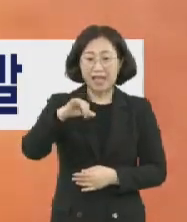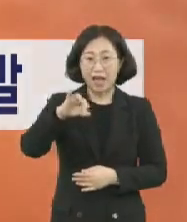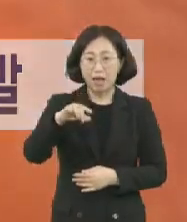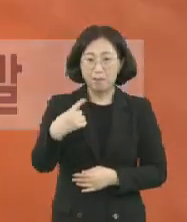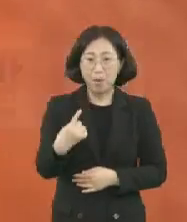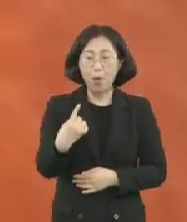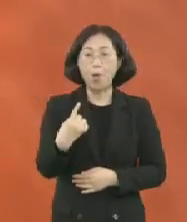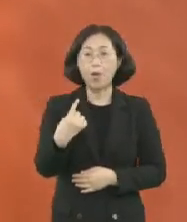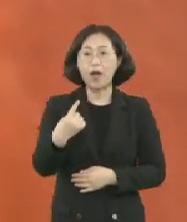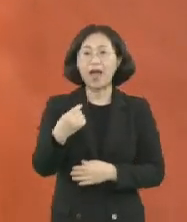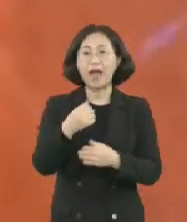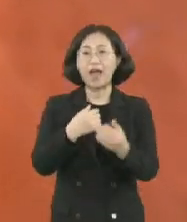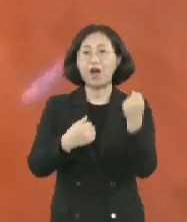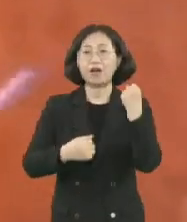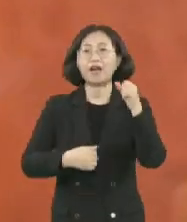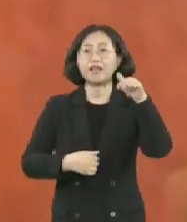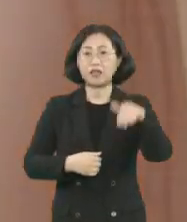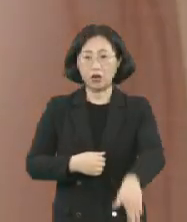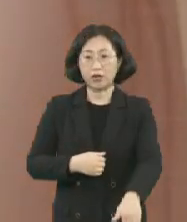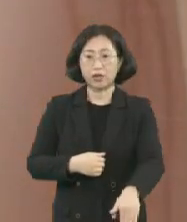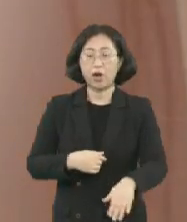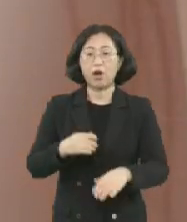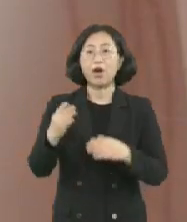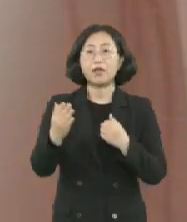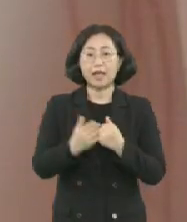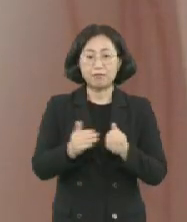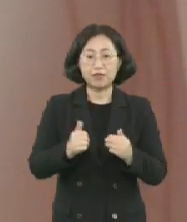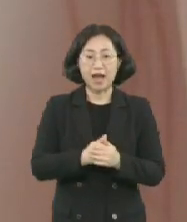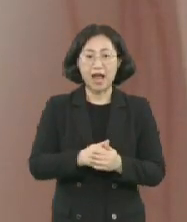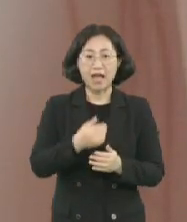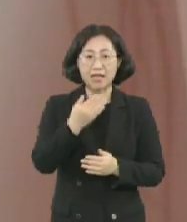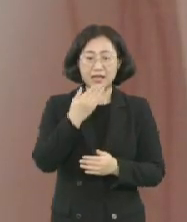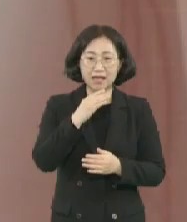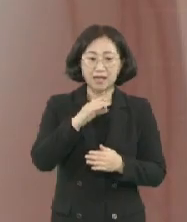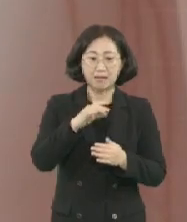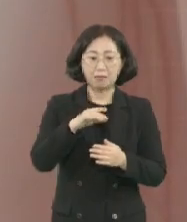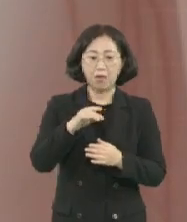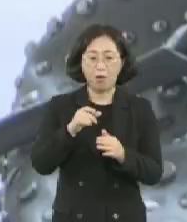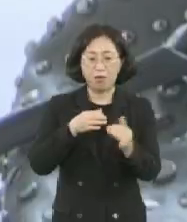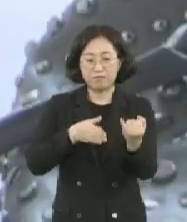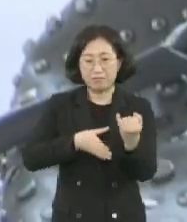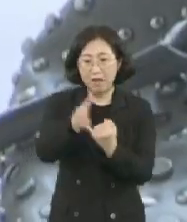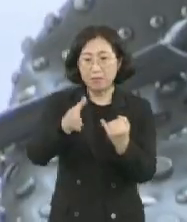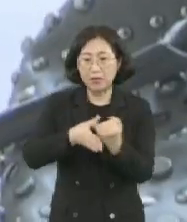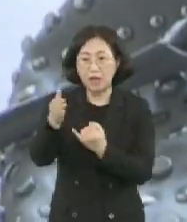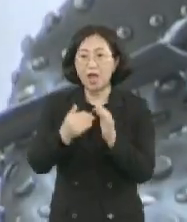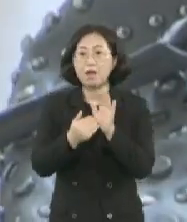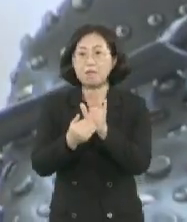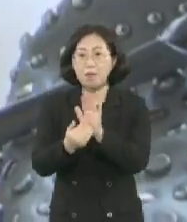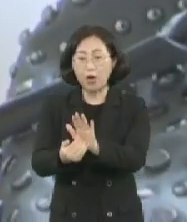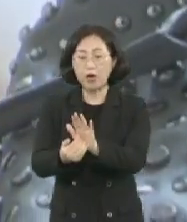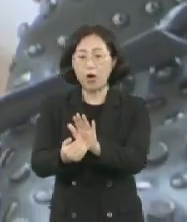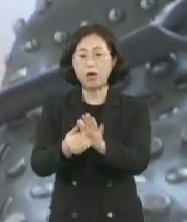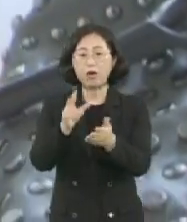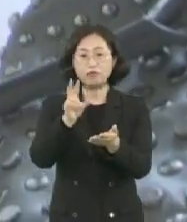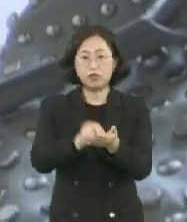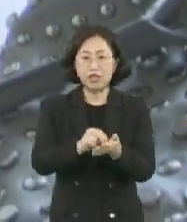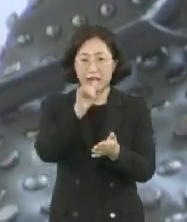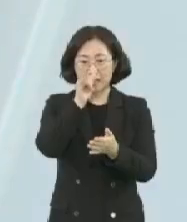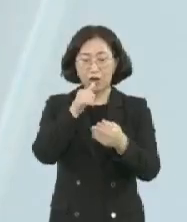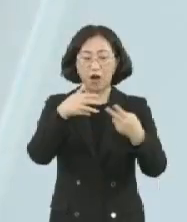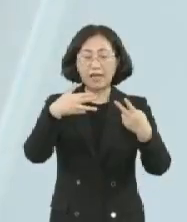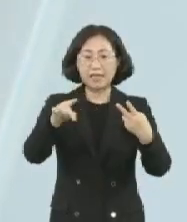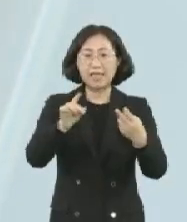호중구 기능을 떨어뜨립니다. 이로 인해 식세포 작용과 살균 작용 같은 면역체계의 이상이 생겨 2차